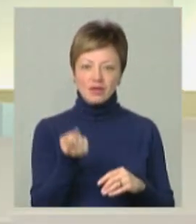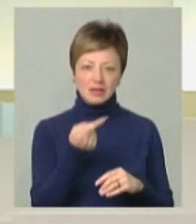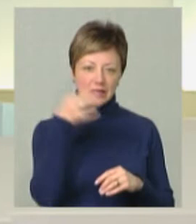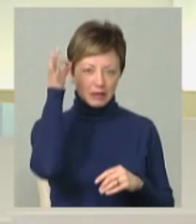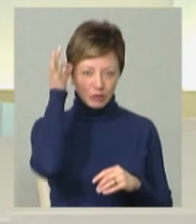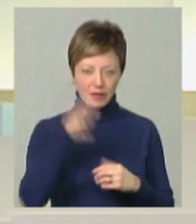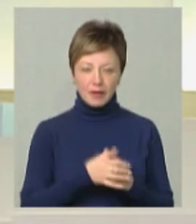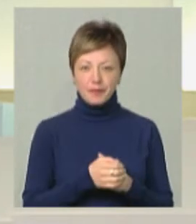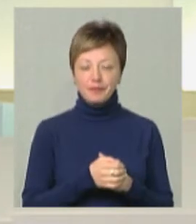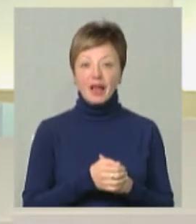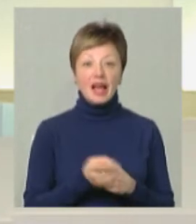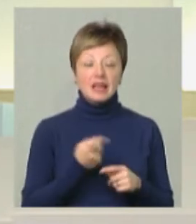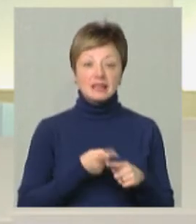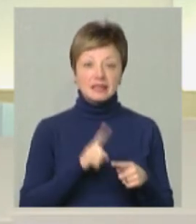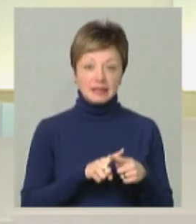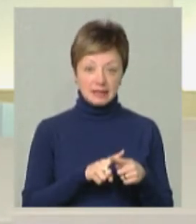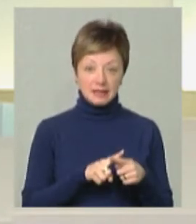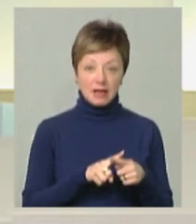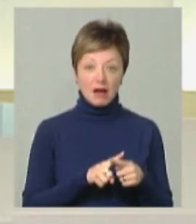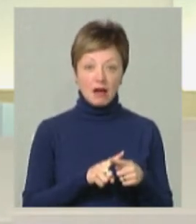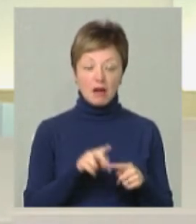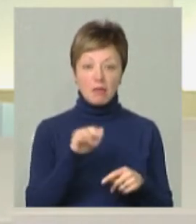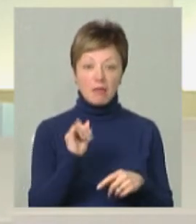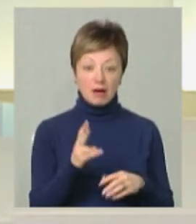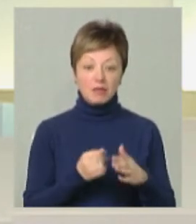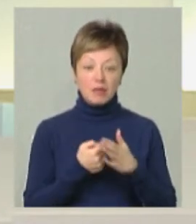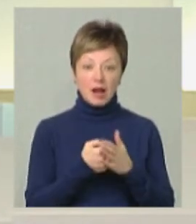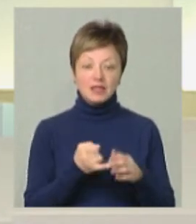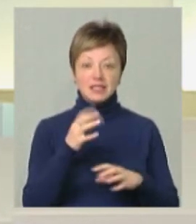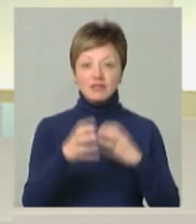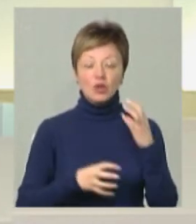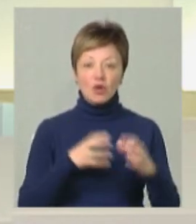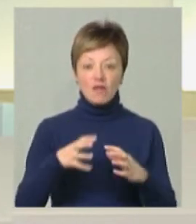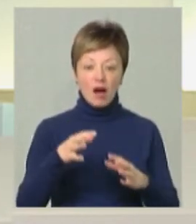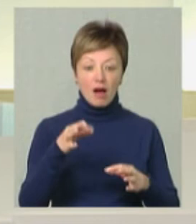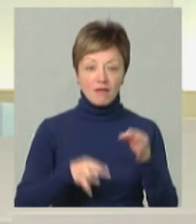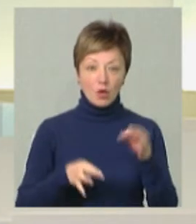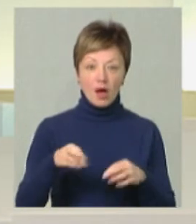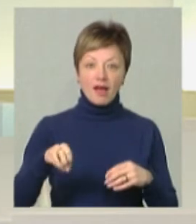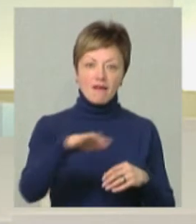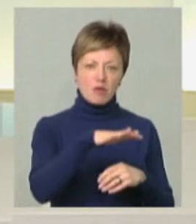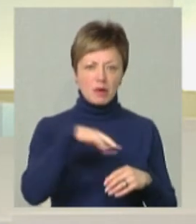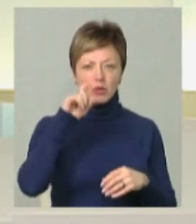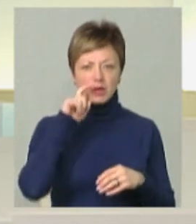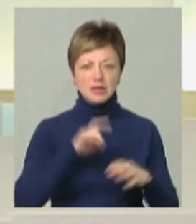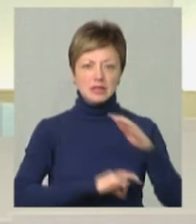ви згадували. Тому що це в парках збирається і світова флора, не тільки українська, але й європейська,